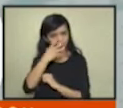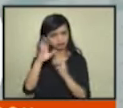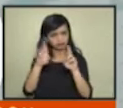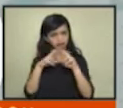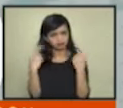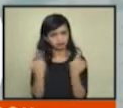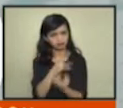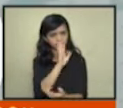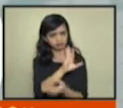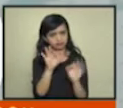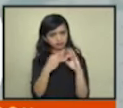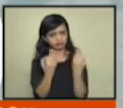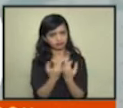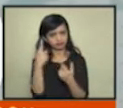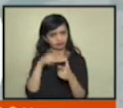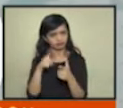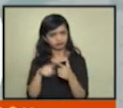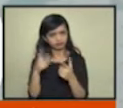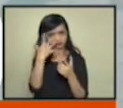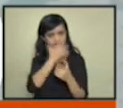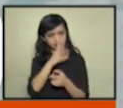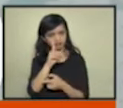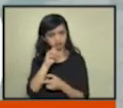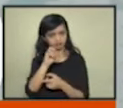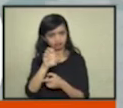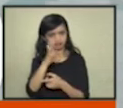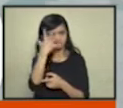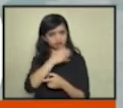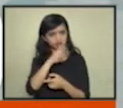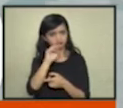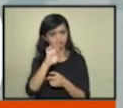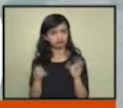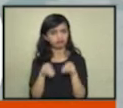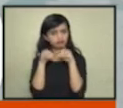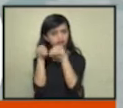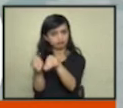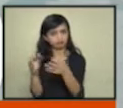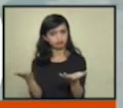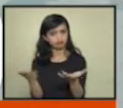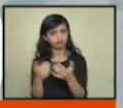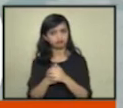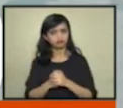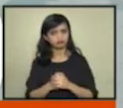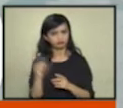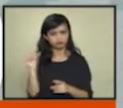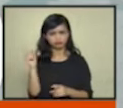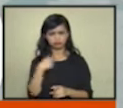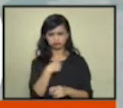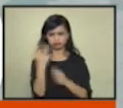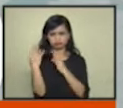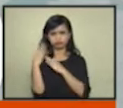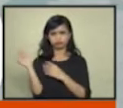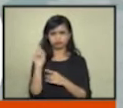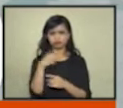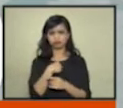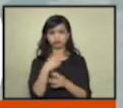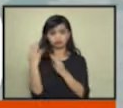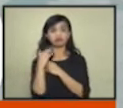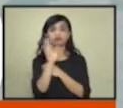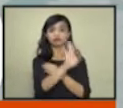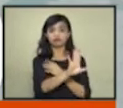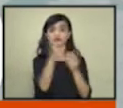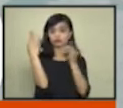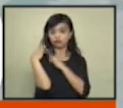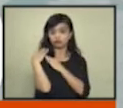mo, tapos ngayon oh. Gagalitin mo yung Dole, gagalitin mo yung BIR, saan ka nalalagay ngayon? Ano hong kasalanan ko, sir? Kasalanan mo kasi,